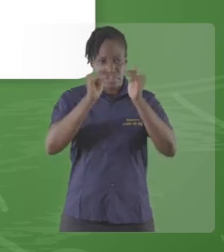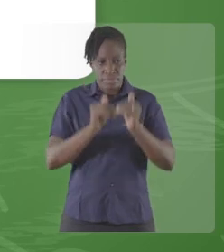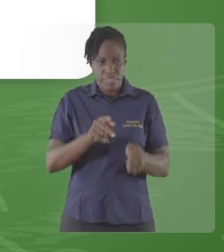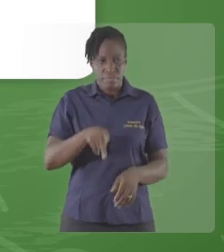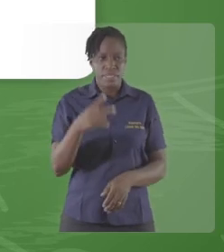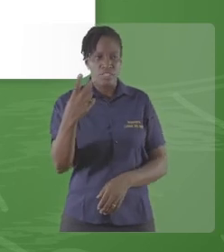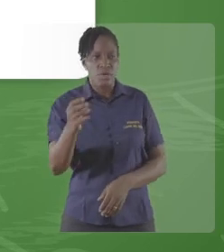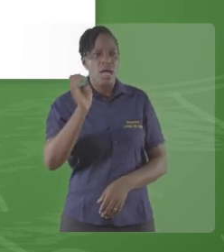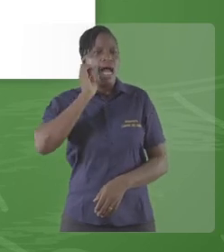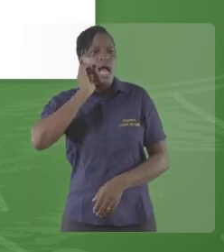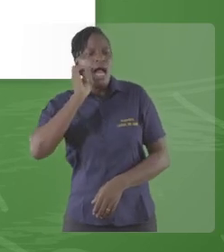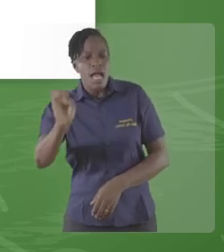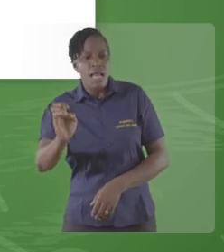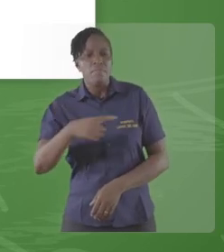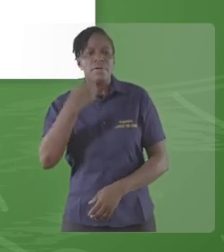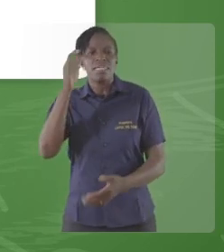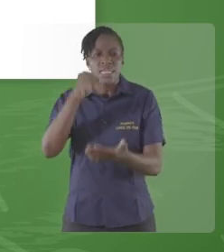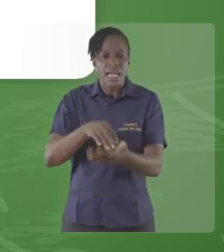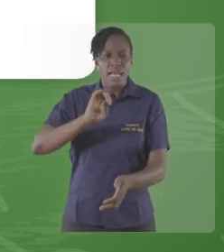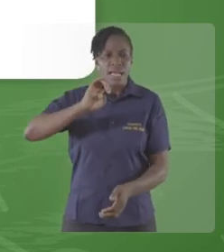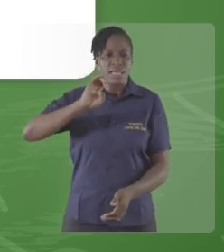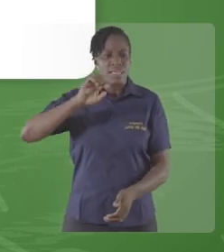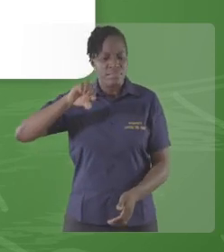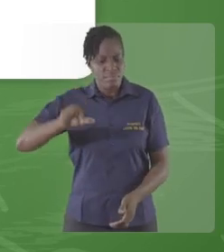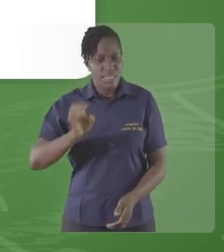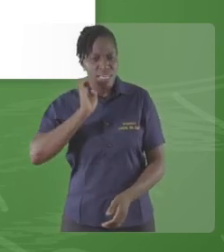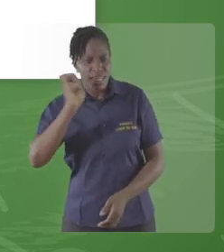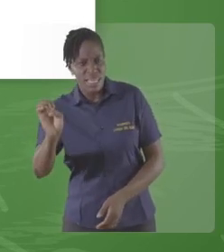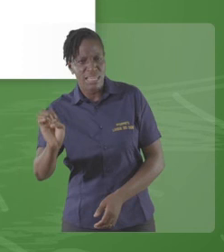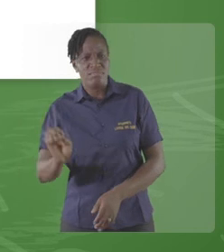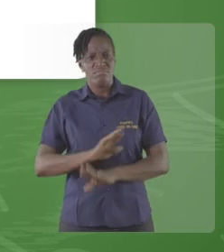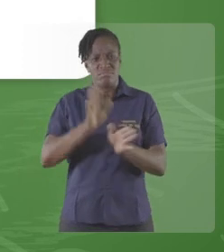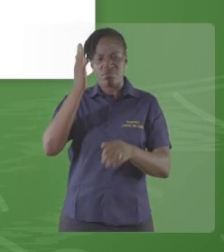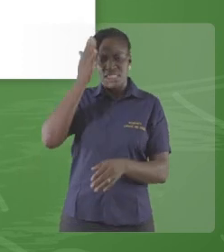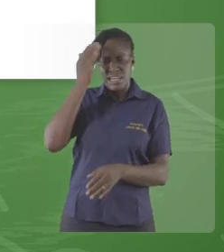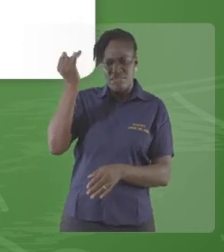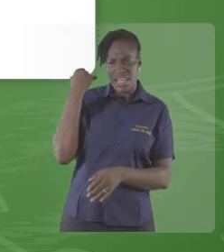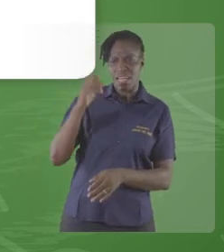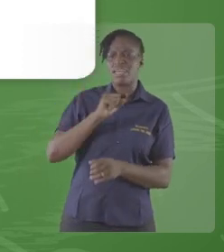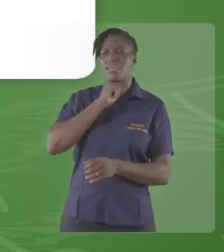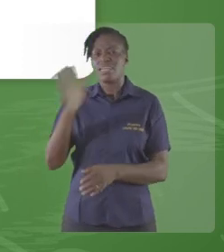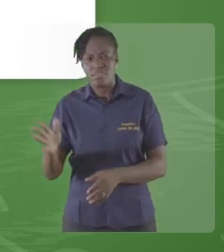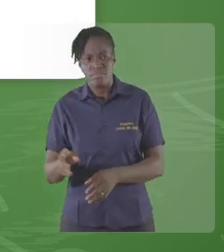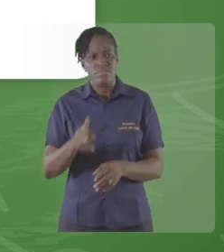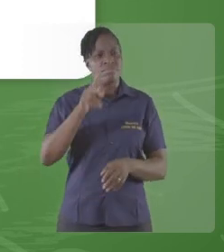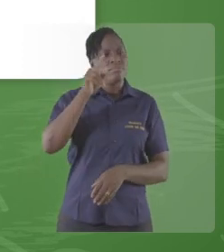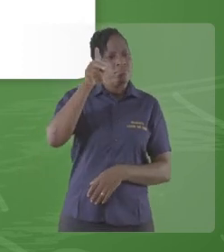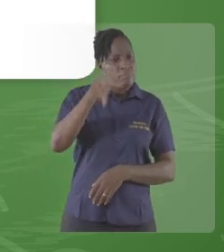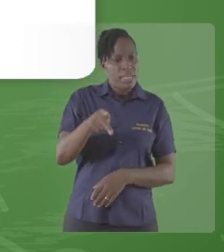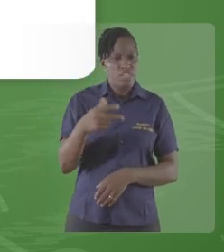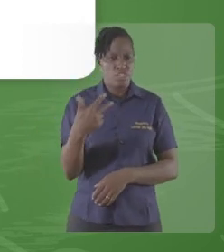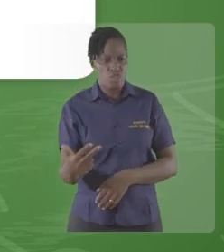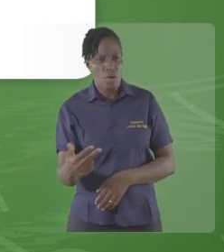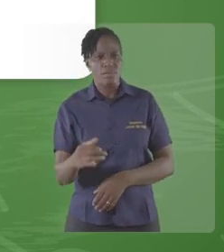P2. Elle martelait qu'elle n'en savait rien. P3. Il répondit,